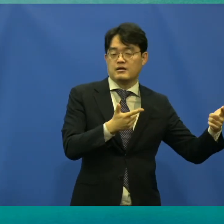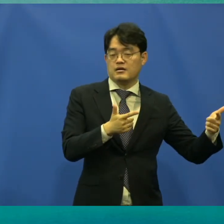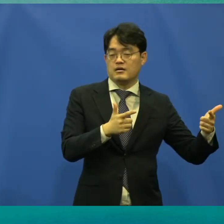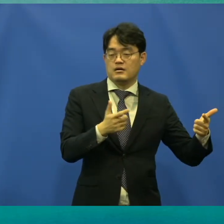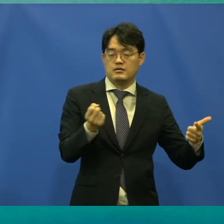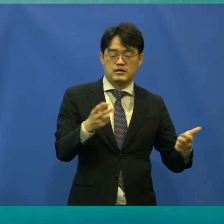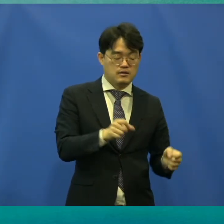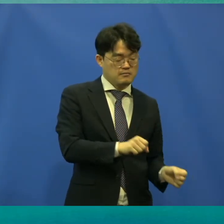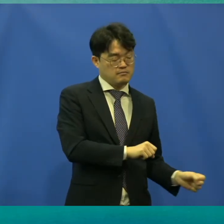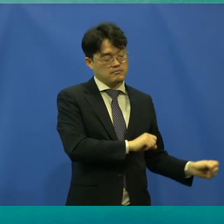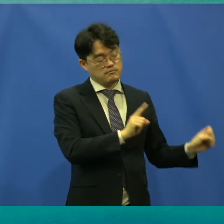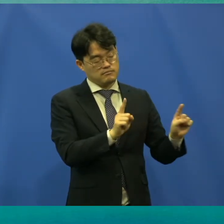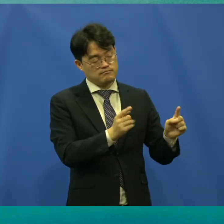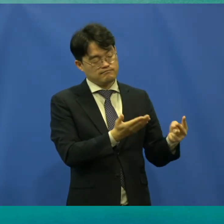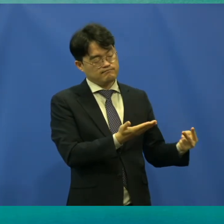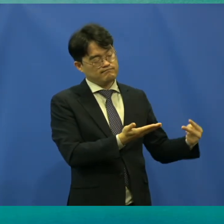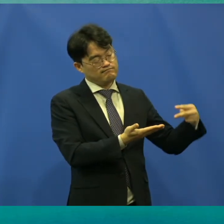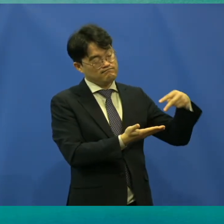세워주시고